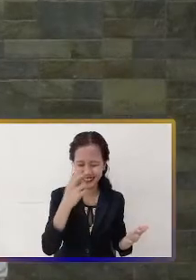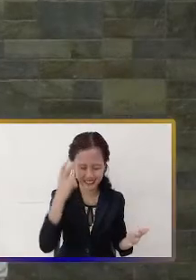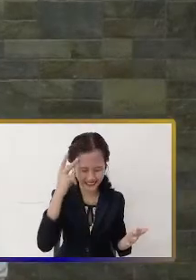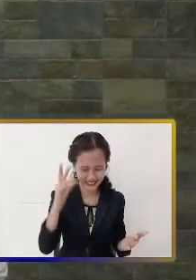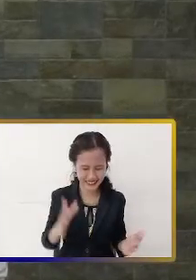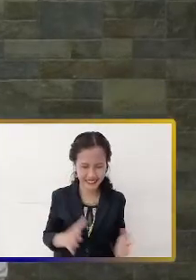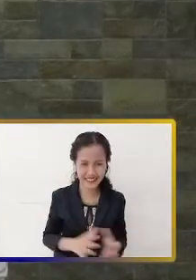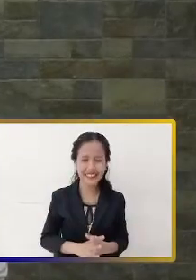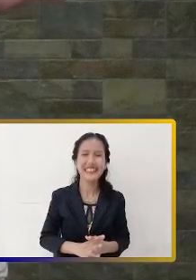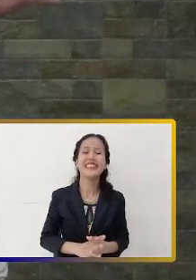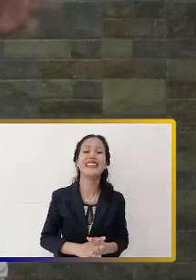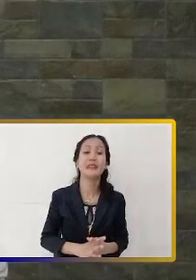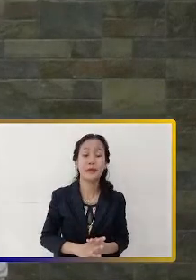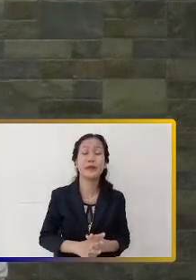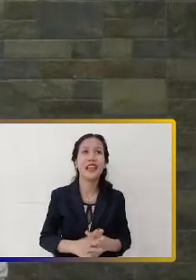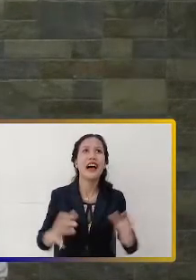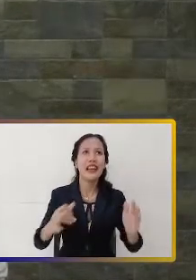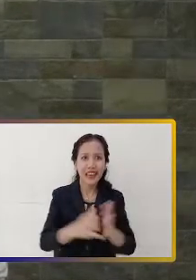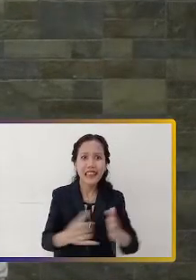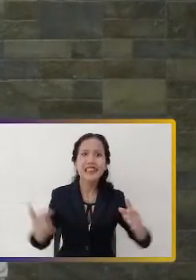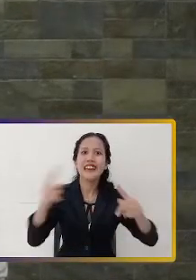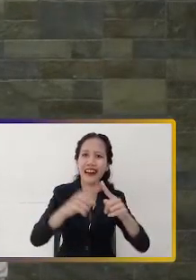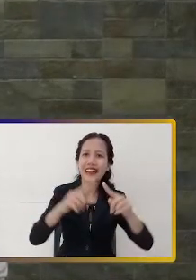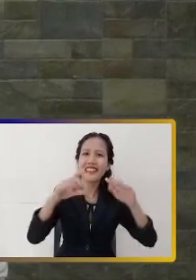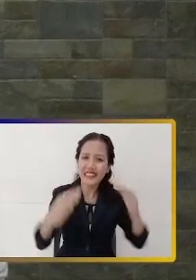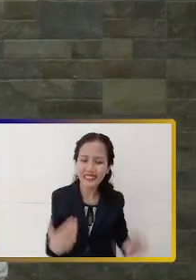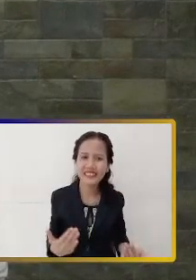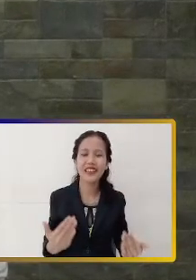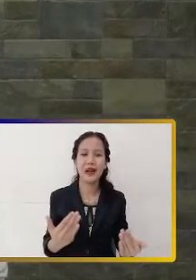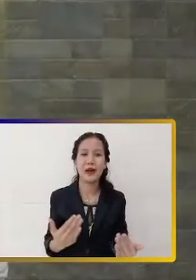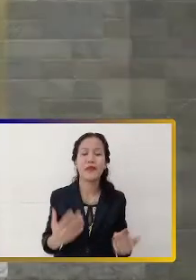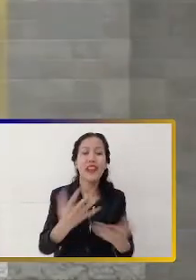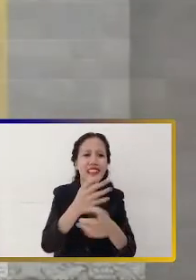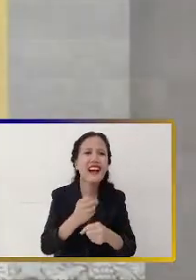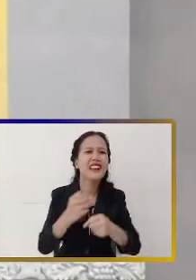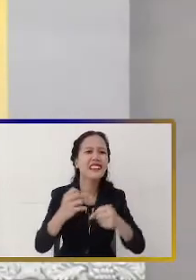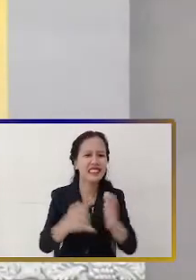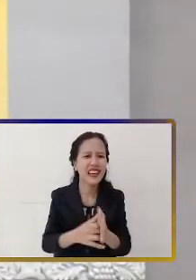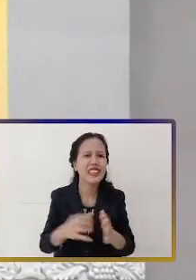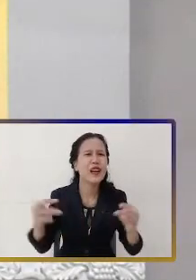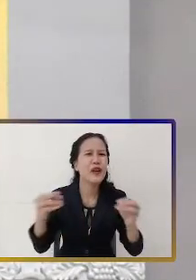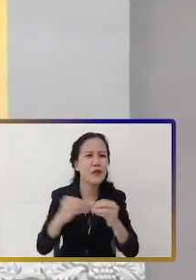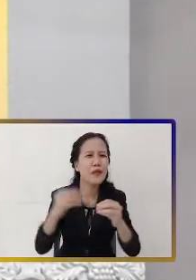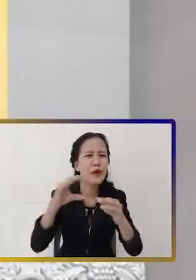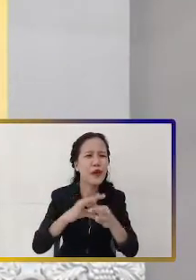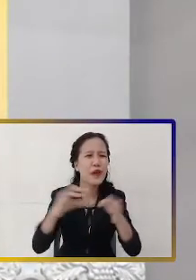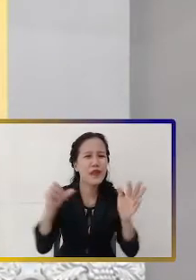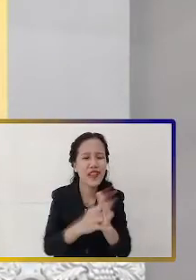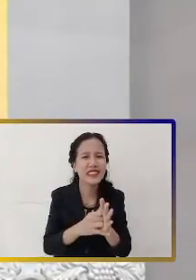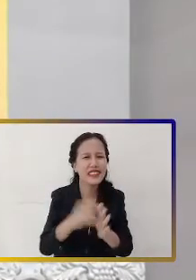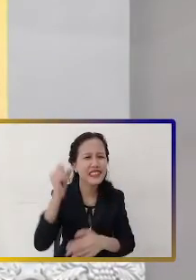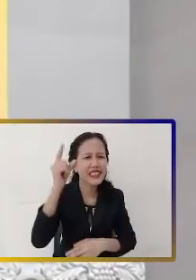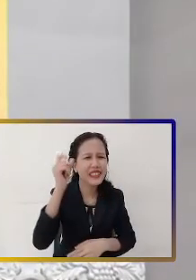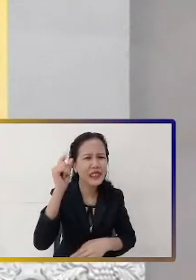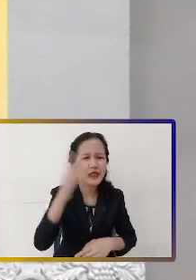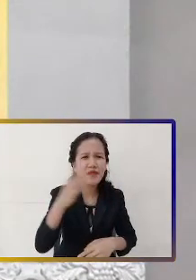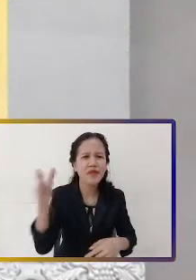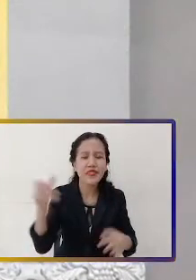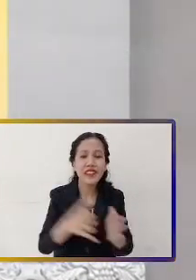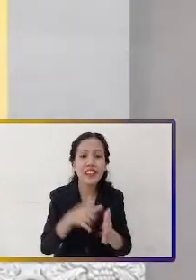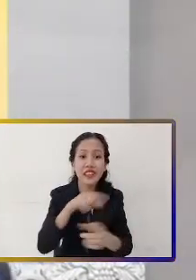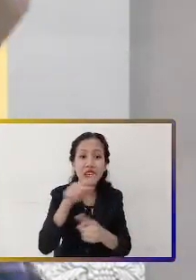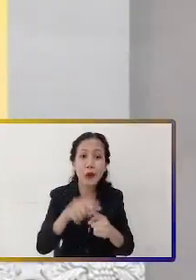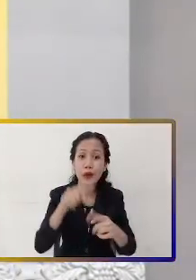akong freebies, mga kapatid. Do you understand? Somebody must testify na nung tayo nakakuha sa Panginoon